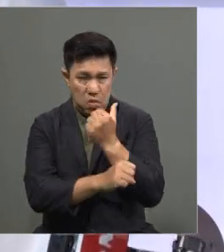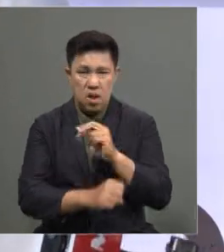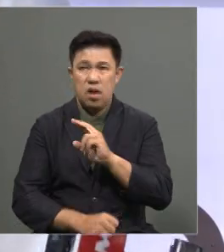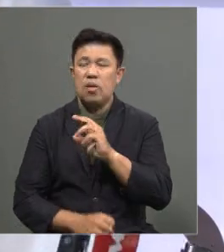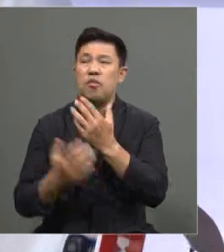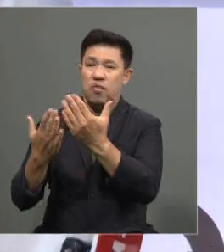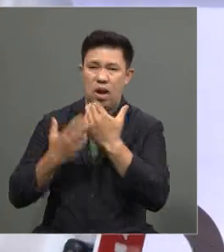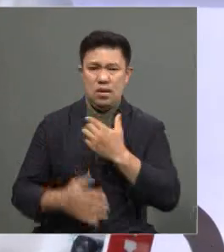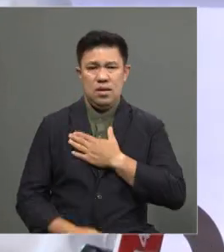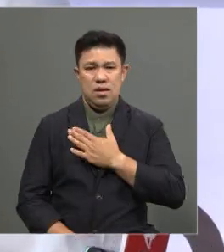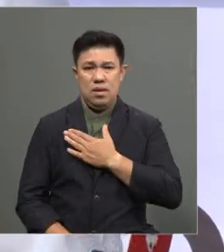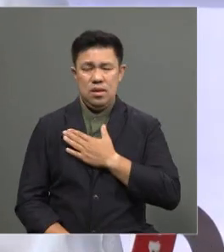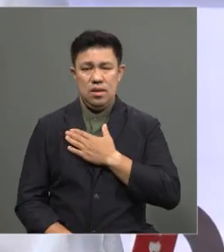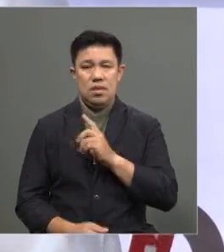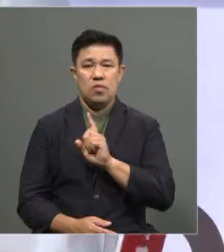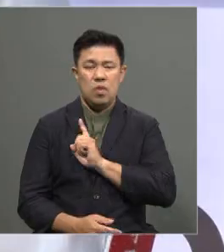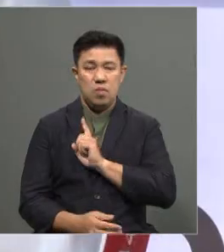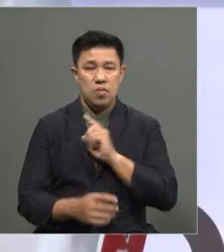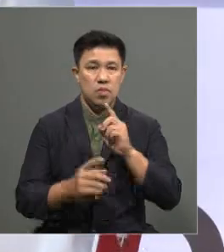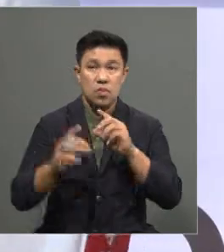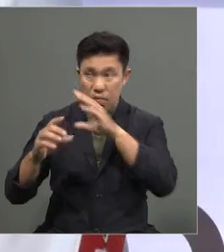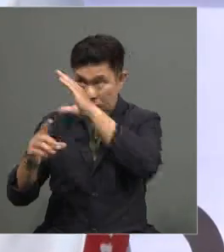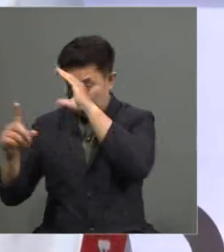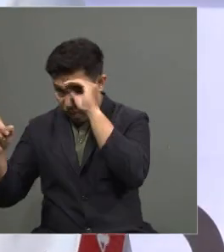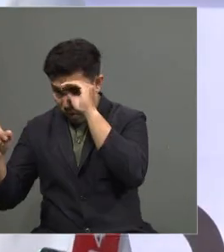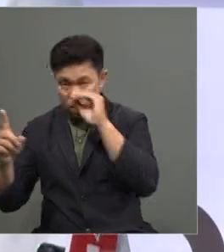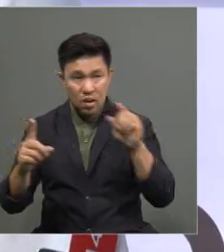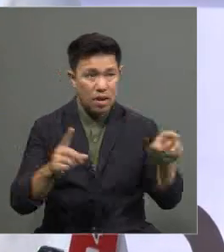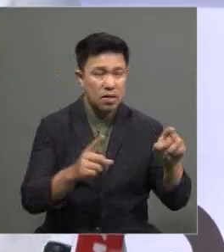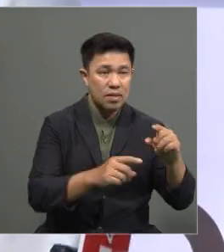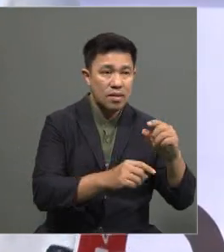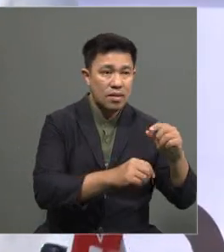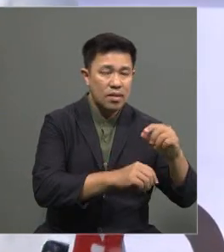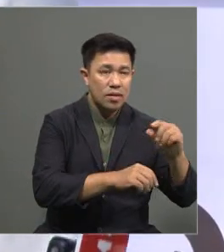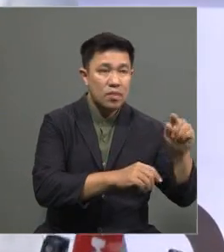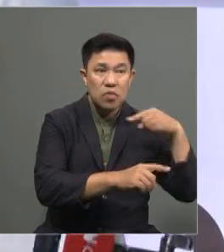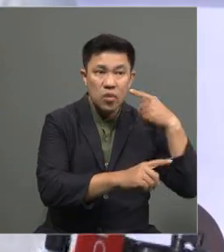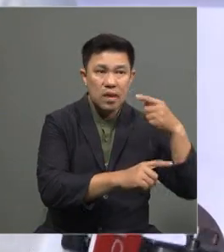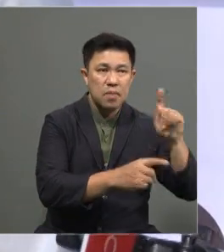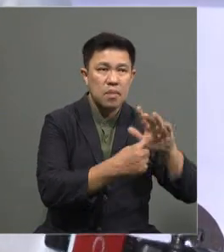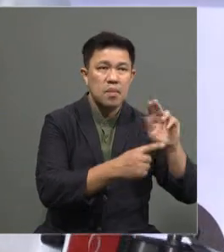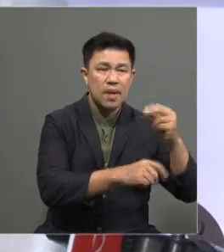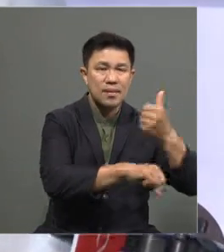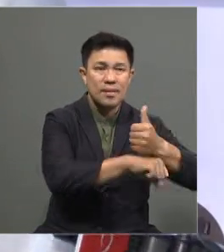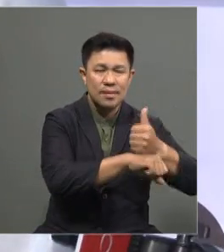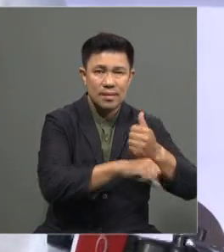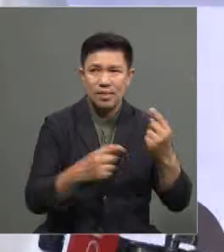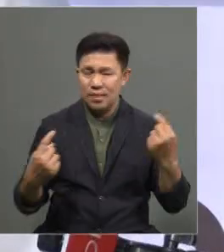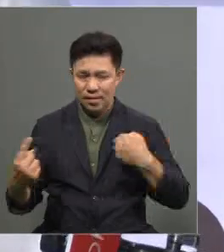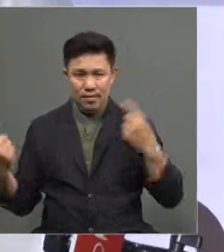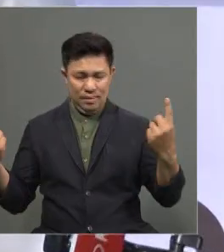องเขาบอกว่าก็เป็นเหมือนเขาเป็นตัวกลางเนาะระหว่างพี่หนุ่มกับทางฝั่งของคุณปันแล้วสถานมีค่าใช้จ่